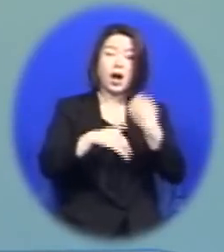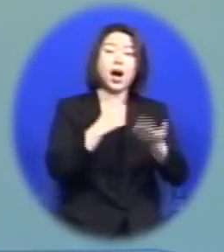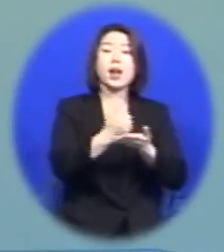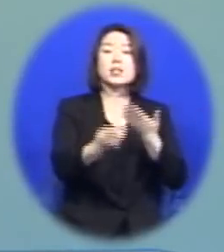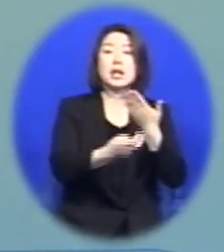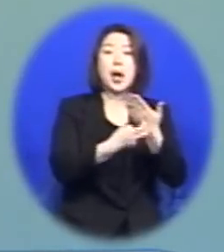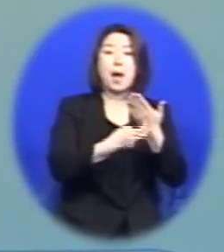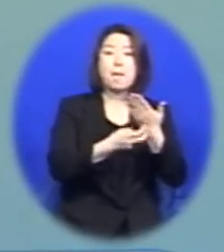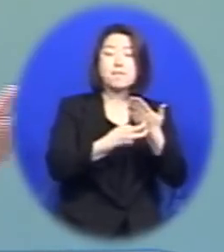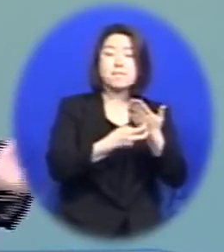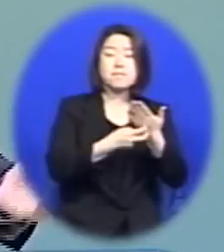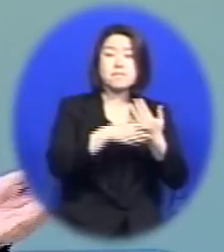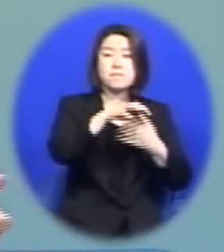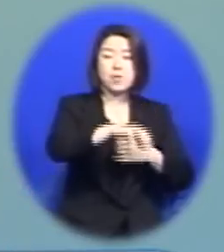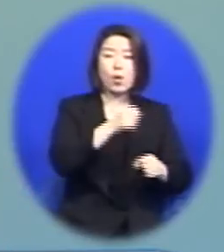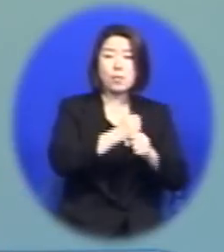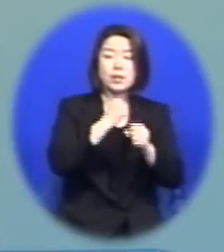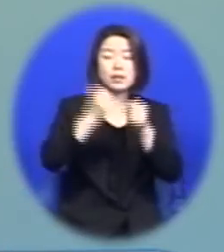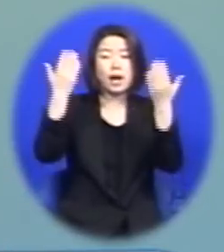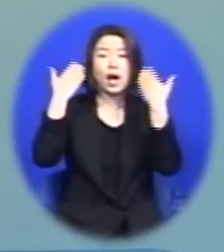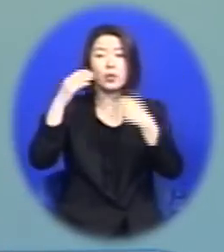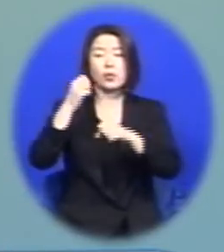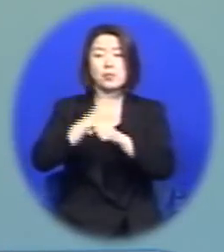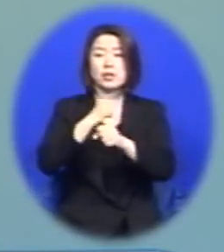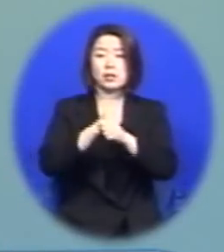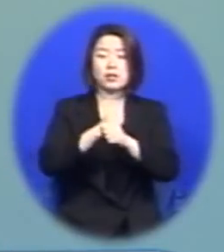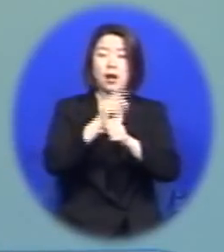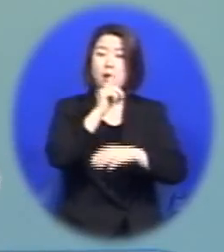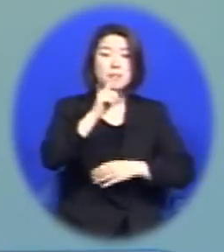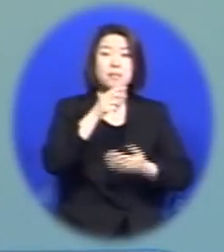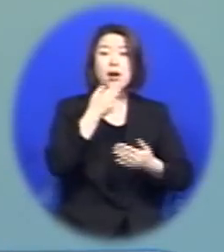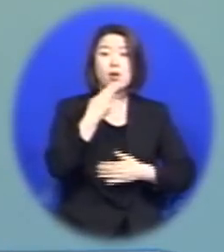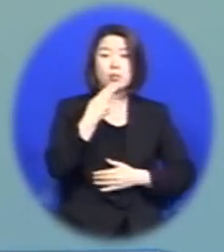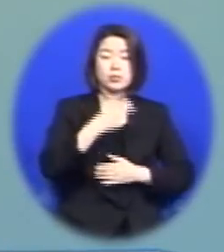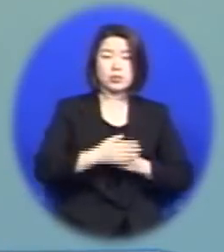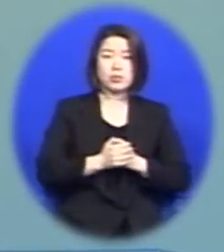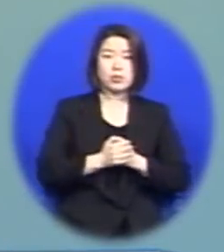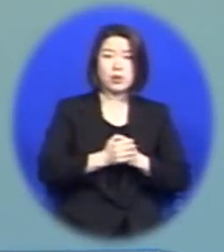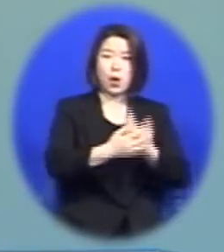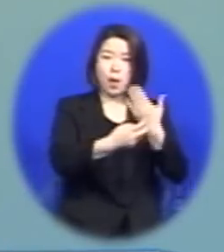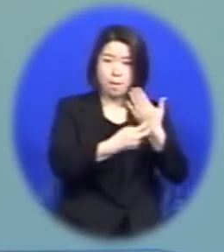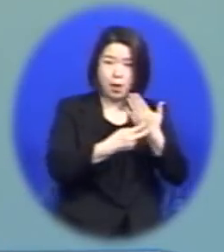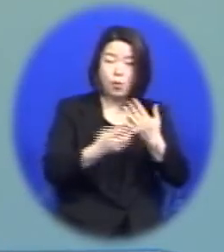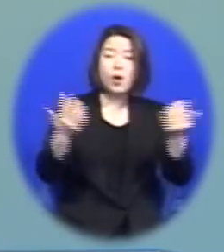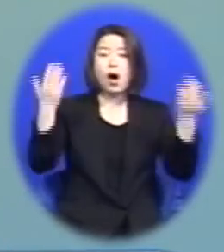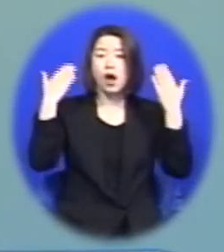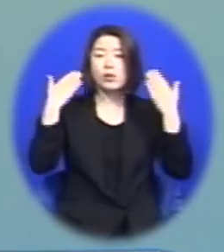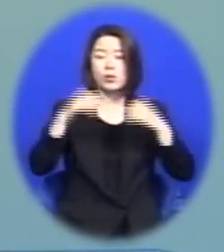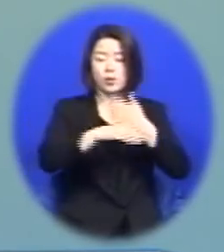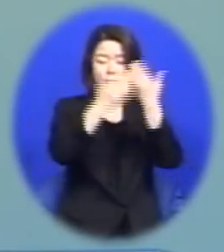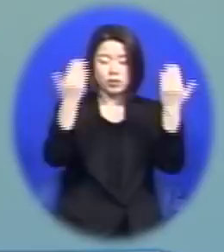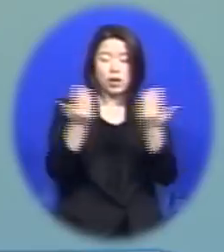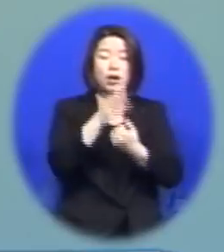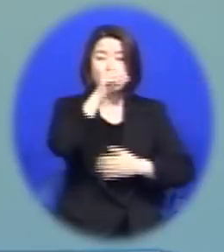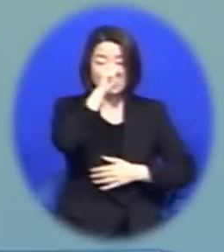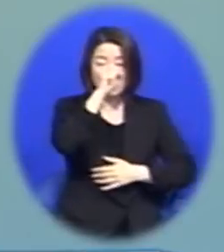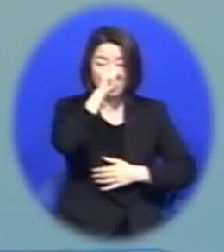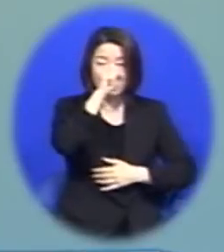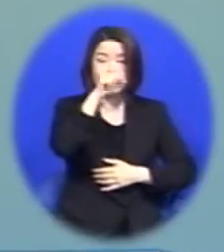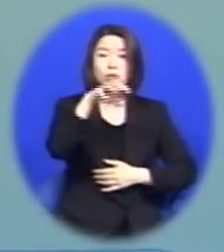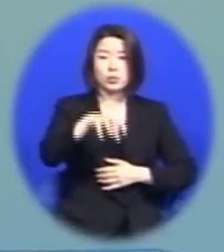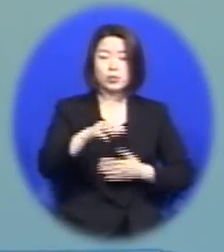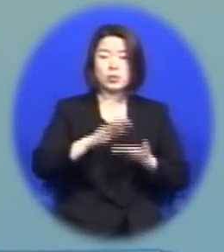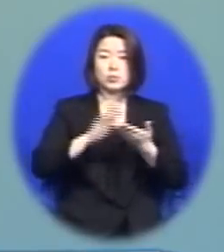하나님의 학교 만드셨다 그런 이야기 없어요 병원이나 또 다 좋은 기관입니다 그러나 그